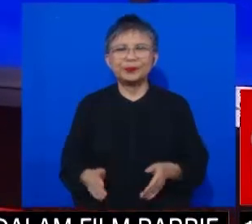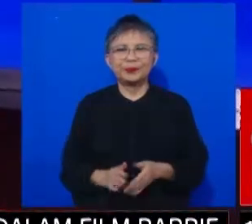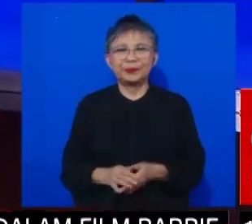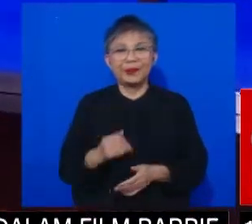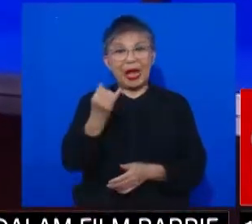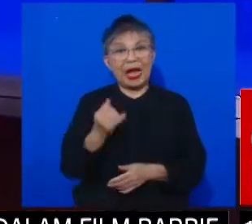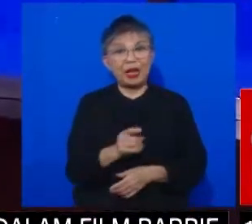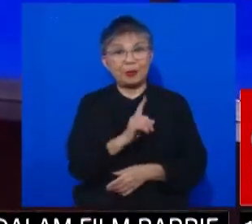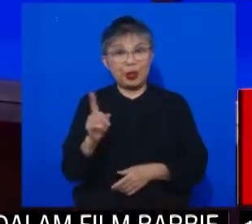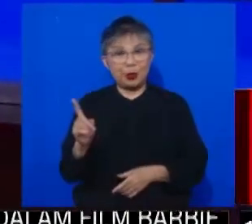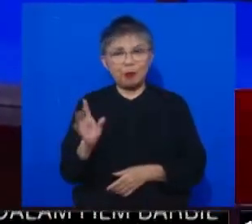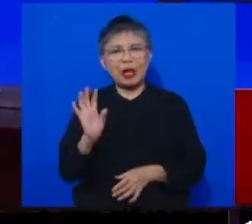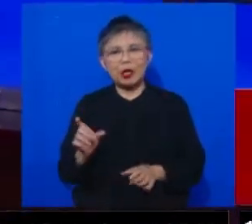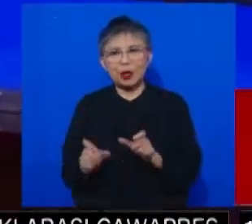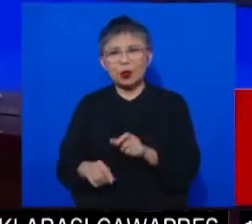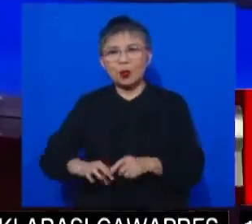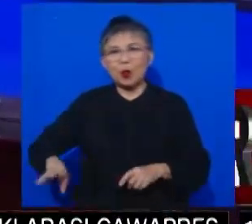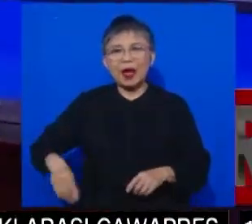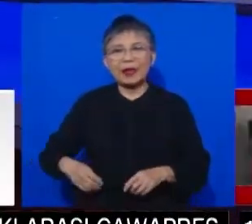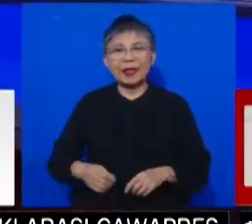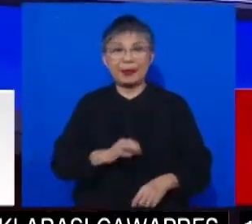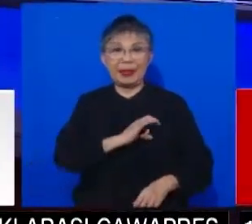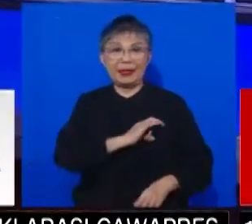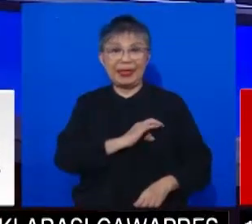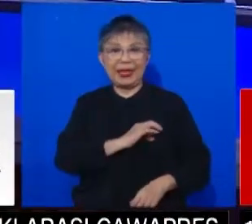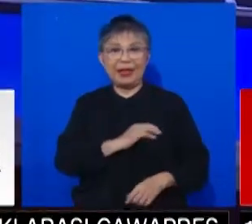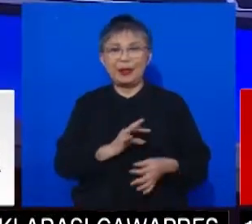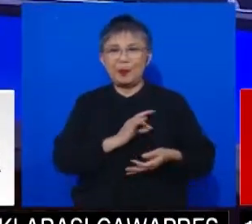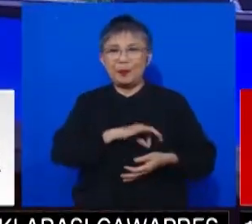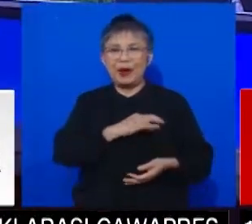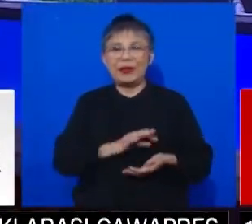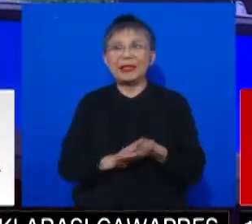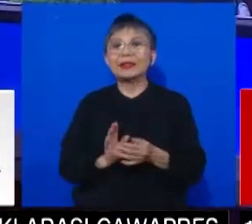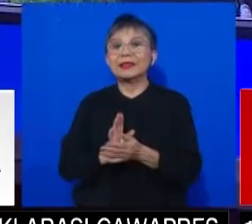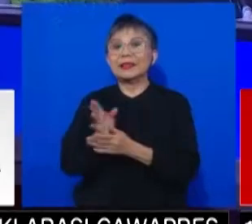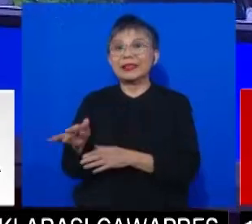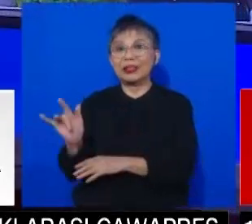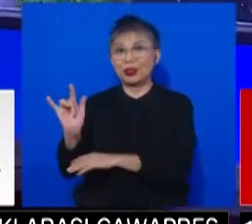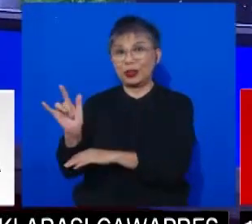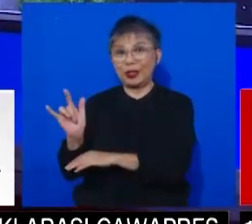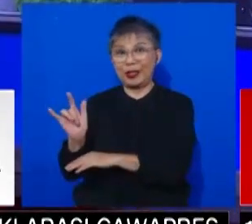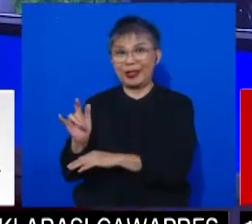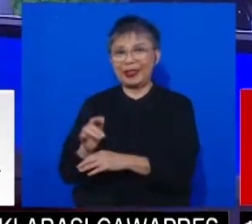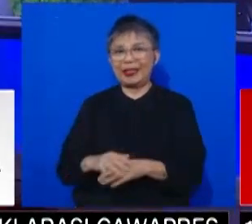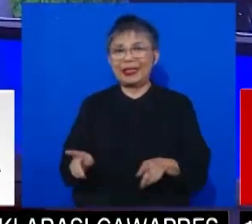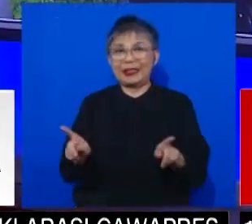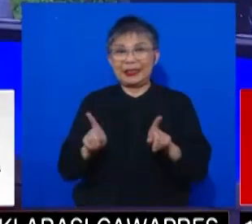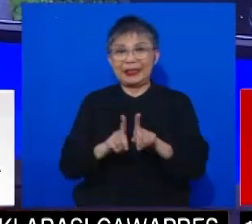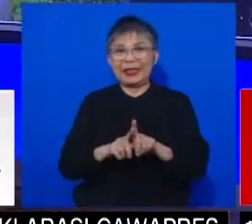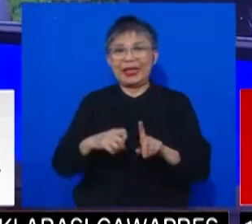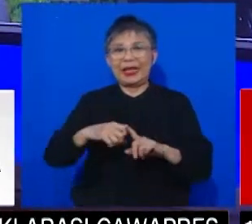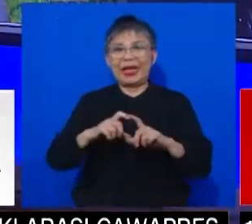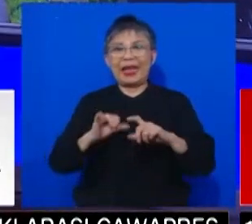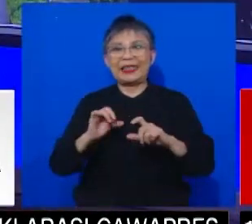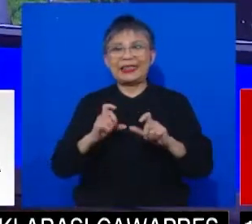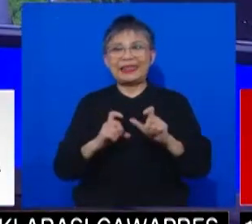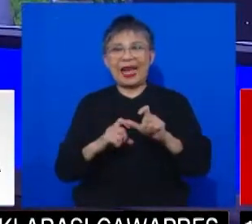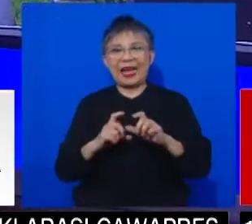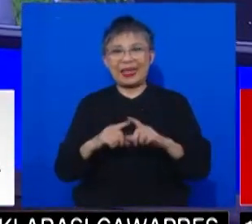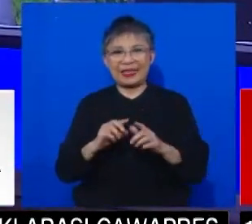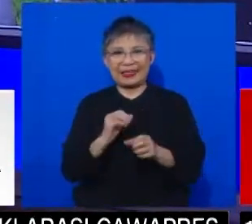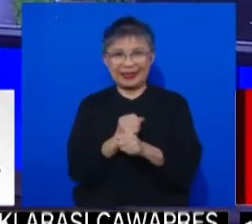Akhir pekan kemarin dimanfaatkan keluarga Presiden Jokowi berkunjung ke Yogyakarta. Jokowi ditemani sang anak Kaisang Pangarep dan Erina